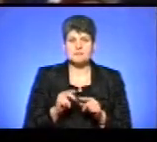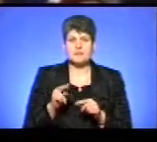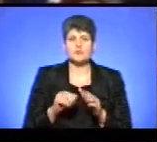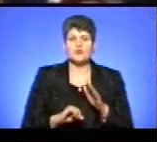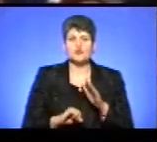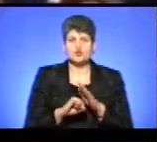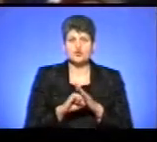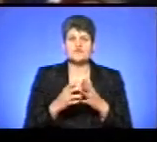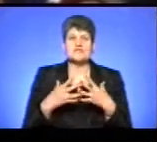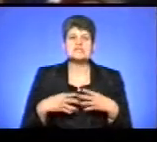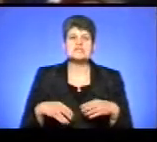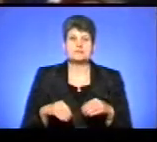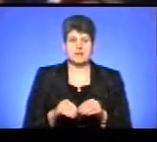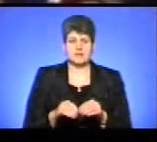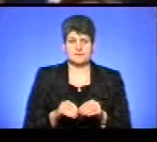«Основи сім'ї».